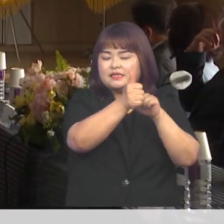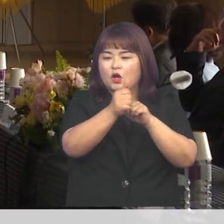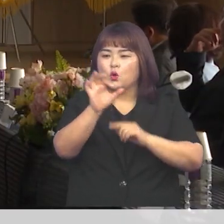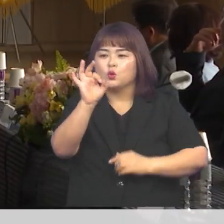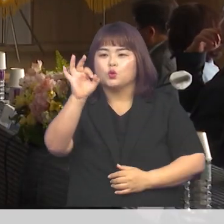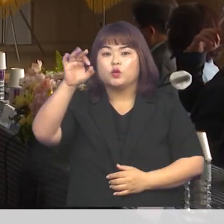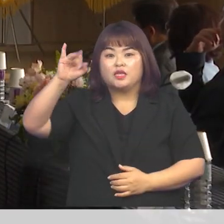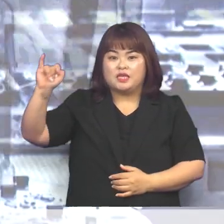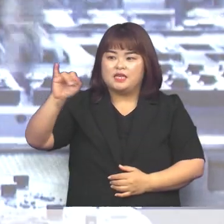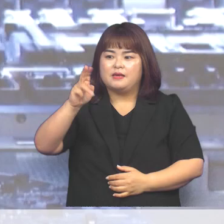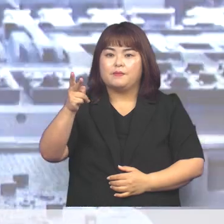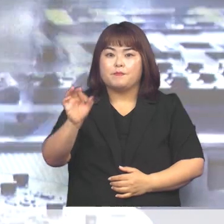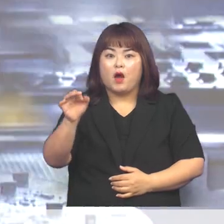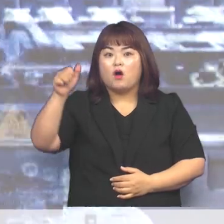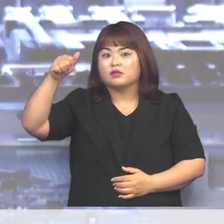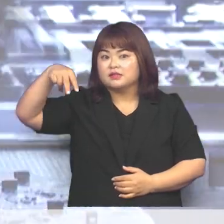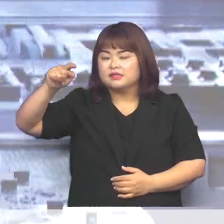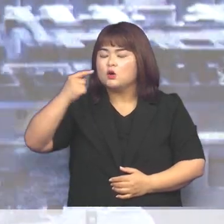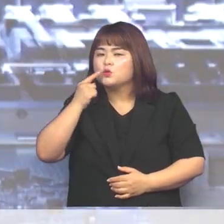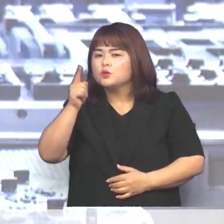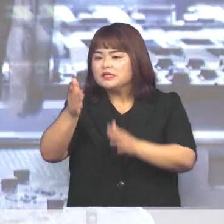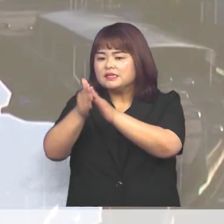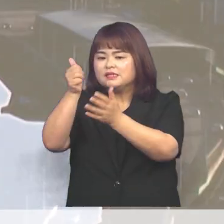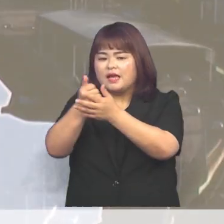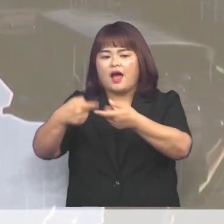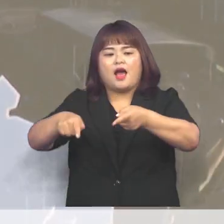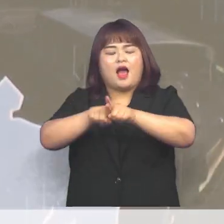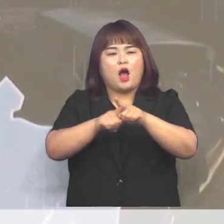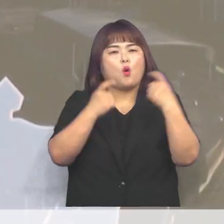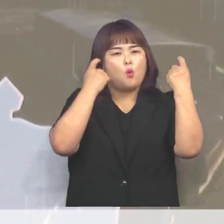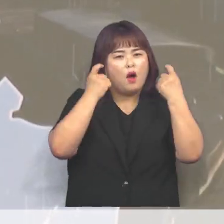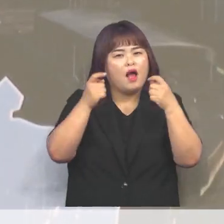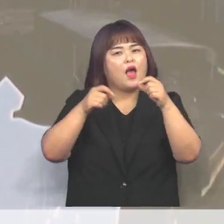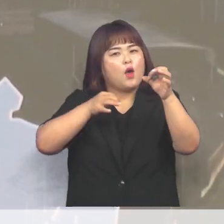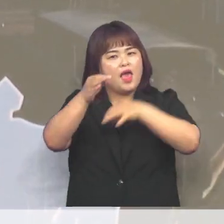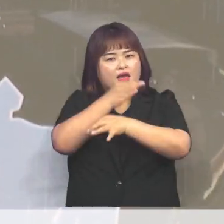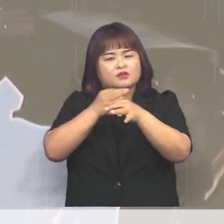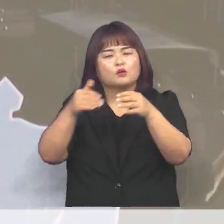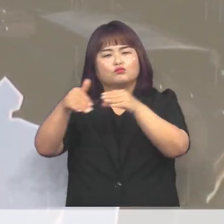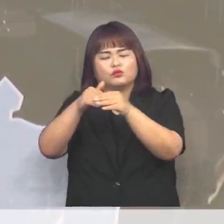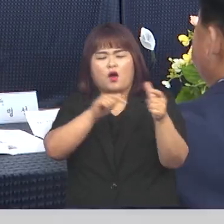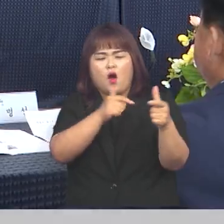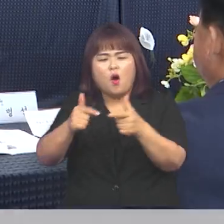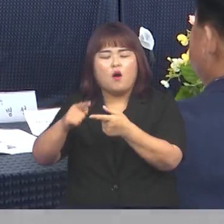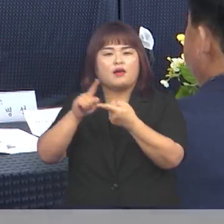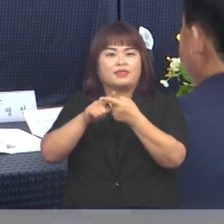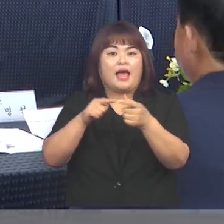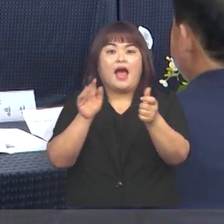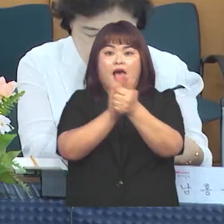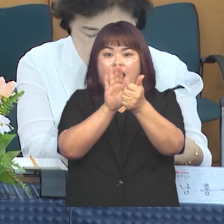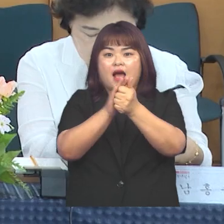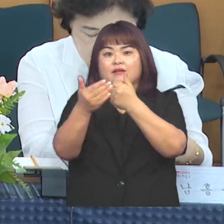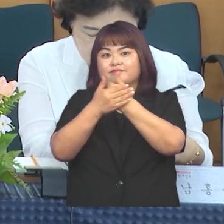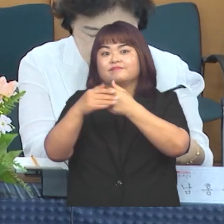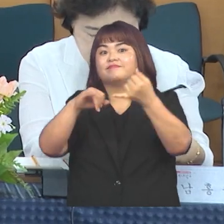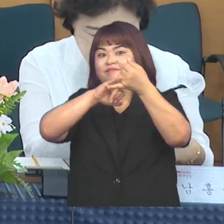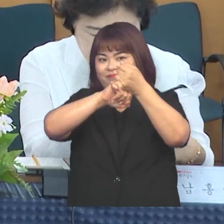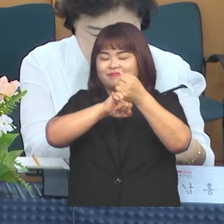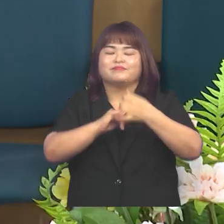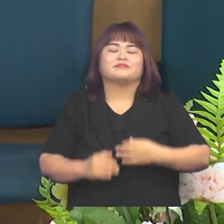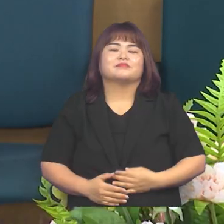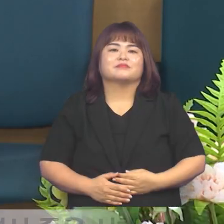이병성 속초시장은 자매 결연을 통해 관광, 행정, 경제, 문화 등 다양한 분야에서 협력하기로